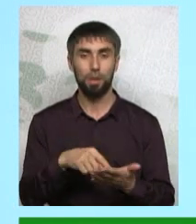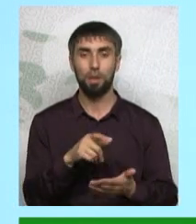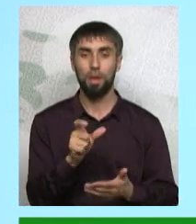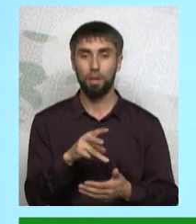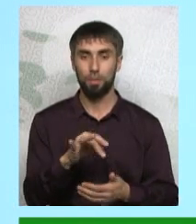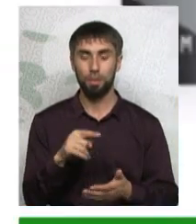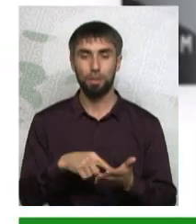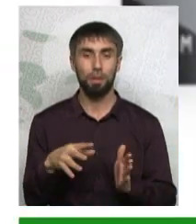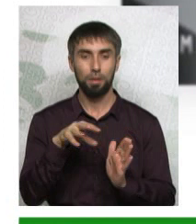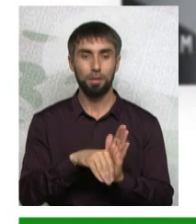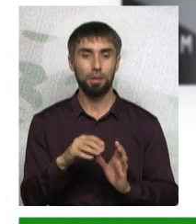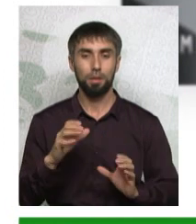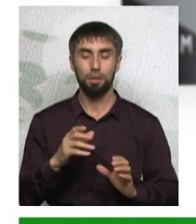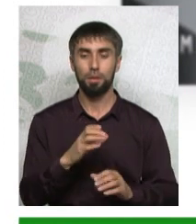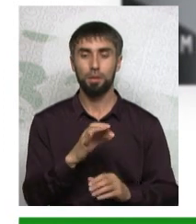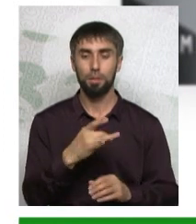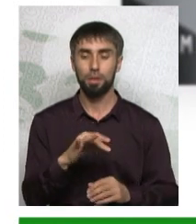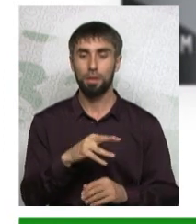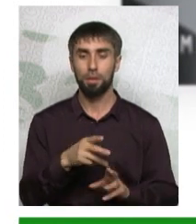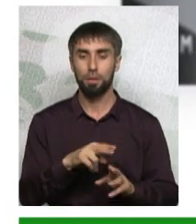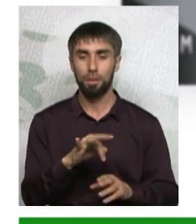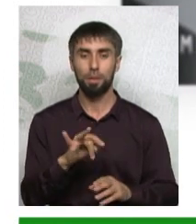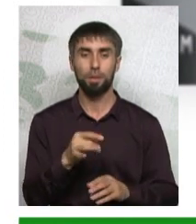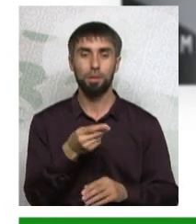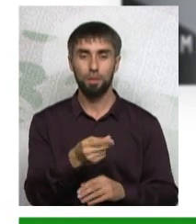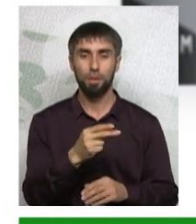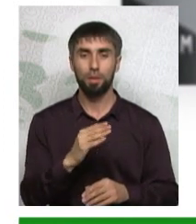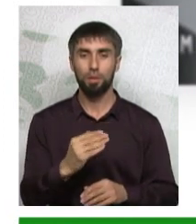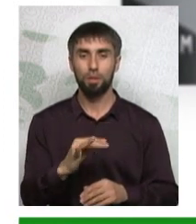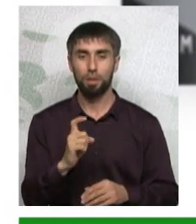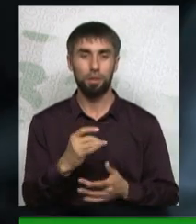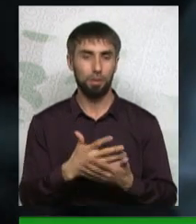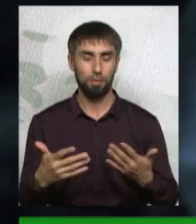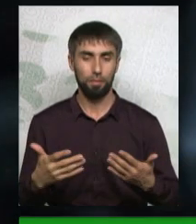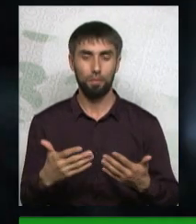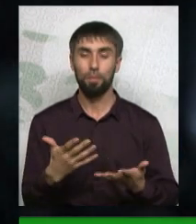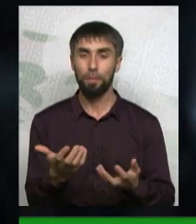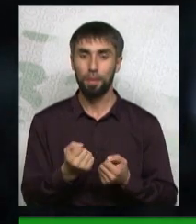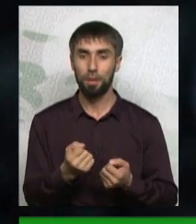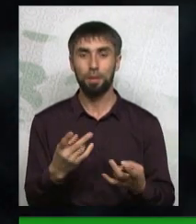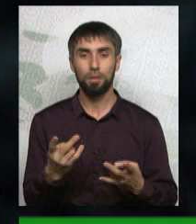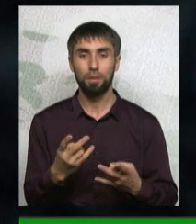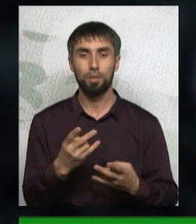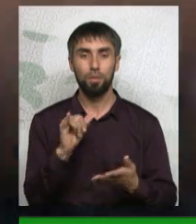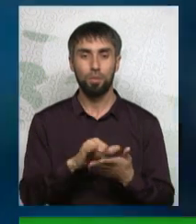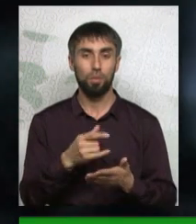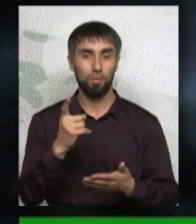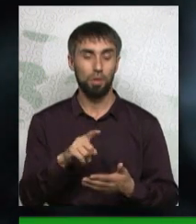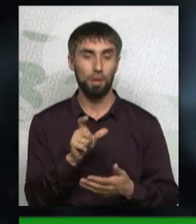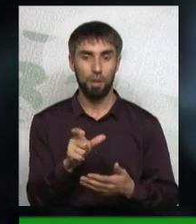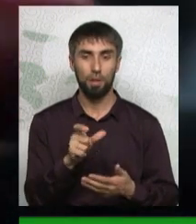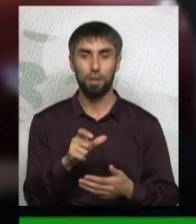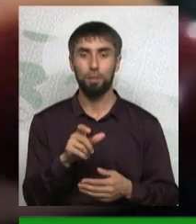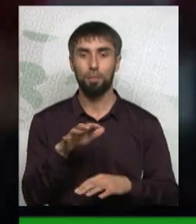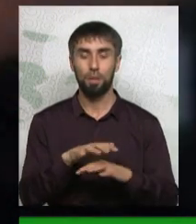Сюда входят стипендии сиротам, компенсации на аренду жилья, расходы на ЖКХ и многое другое. Получателю необходимо указать лишь номер карты.